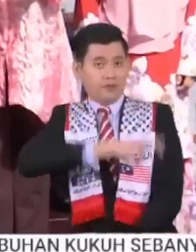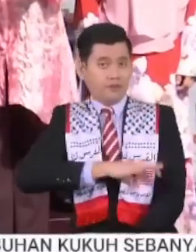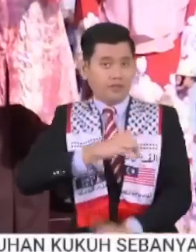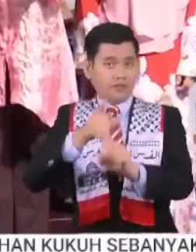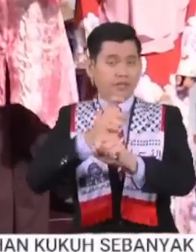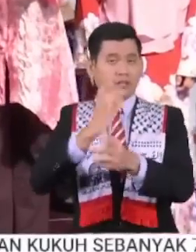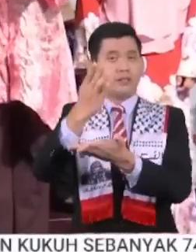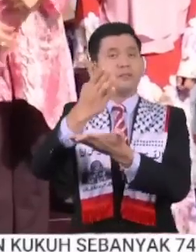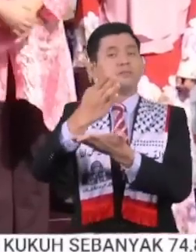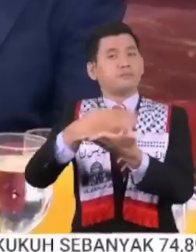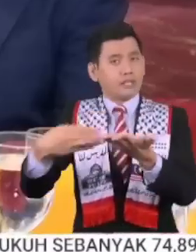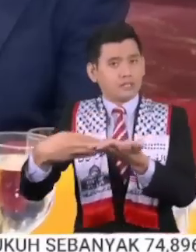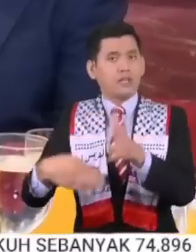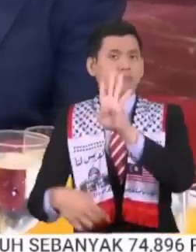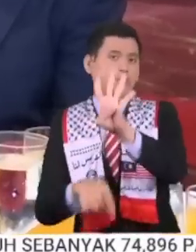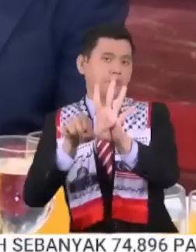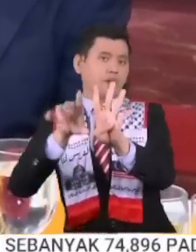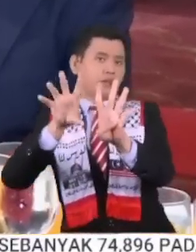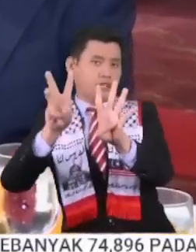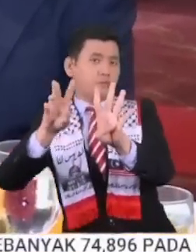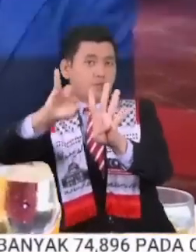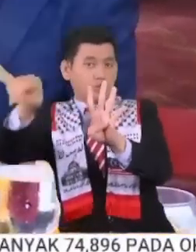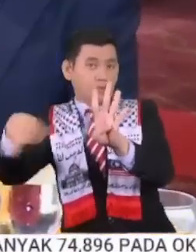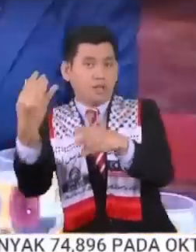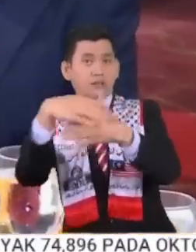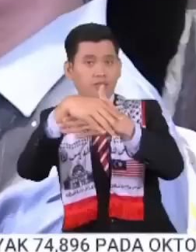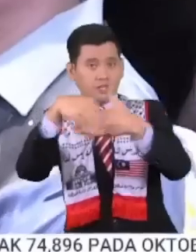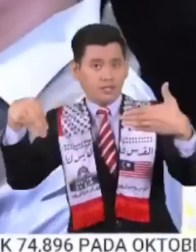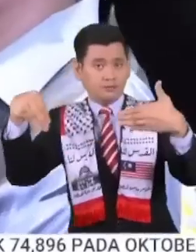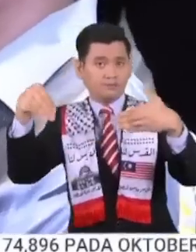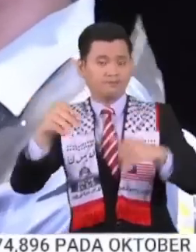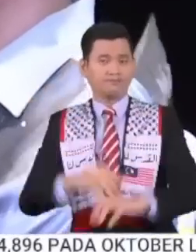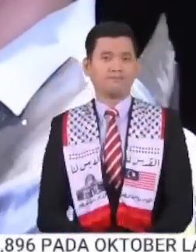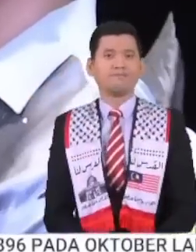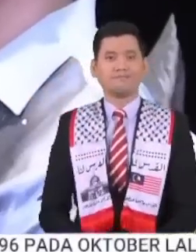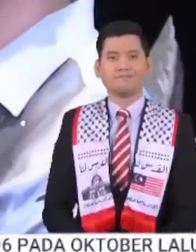melalui dana berjumlah lebih 4.6 juta ringgit.